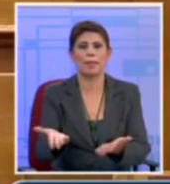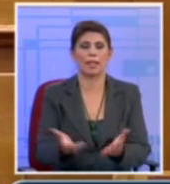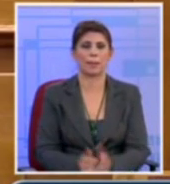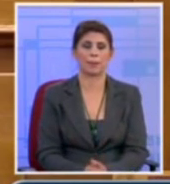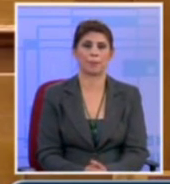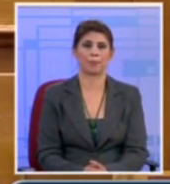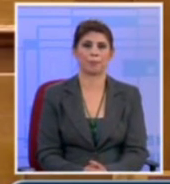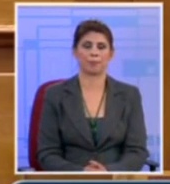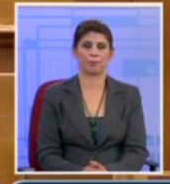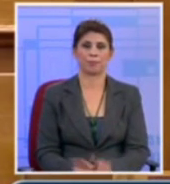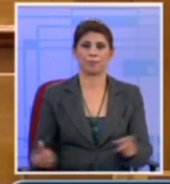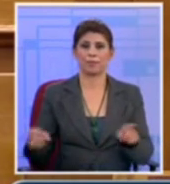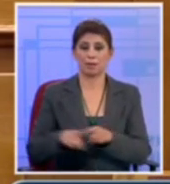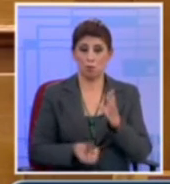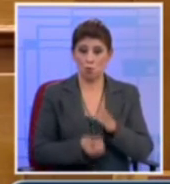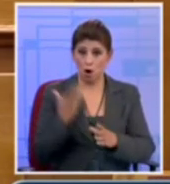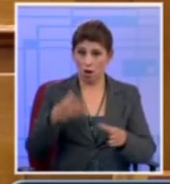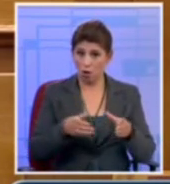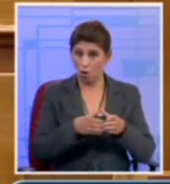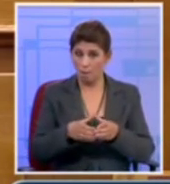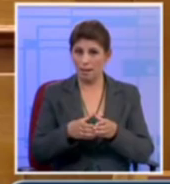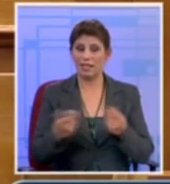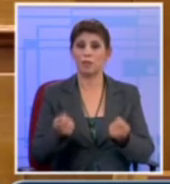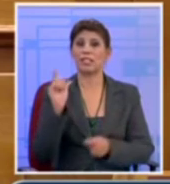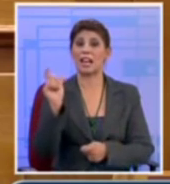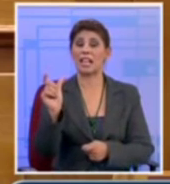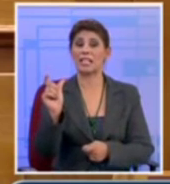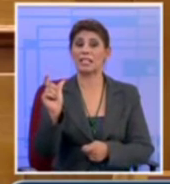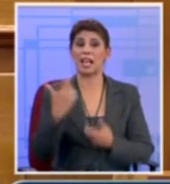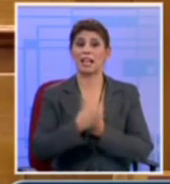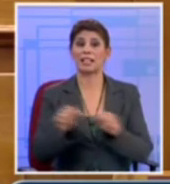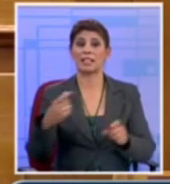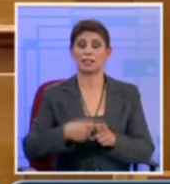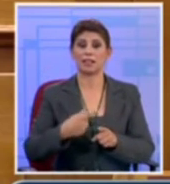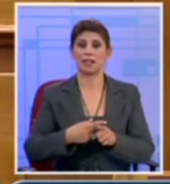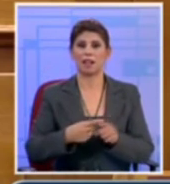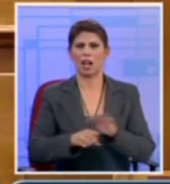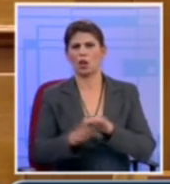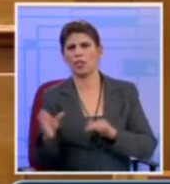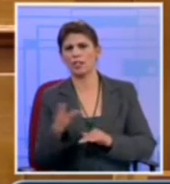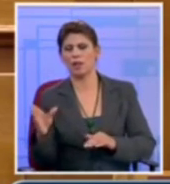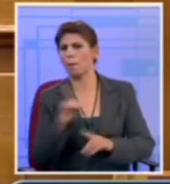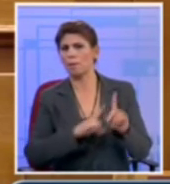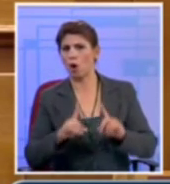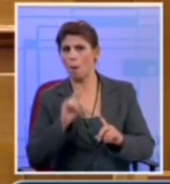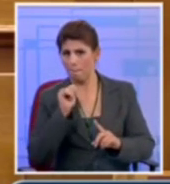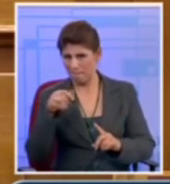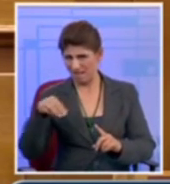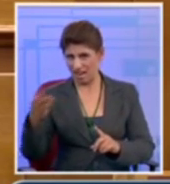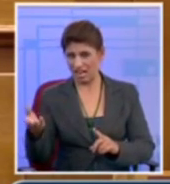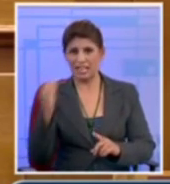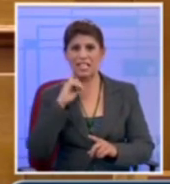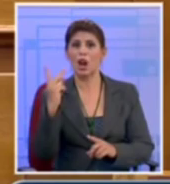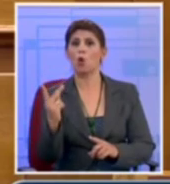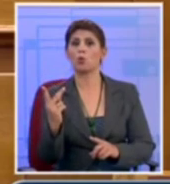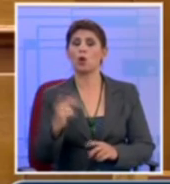να συμπλέετε ένα νέο κόμμα και μάλιστα χρησιμοποιείτε τη λέξη ότι η ανεξάρτητη έννοια είναι ακροδεξιά. Ποιος είναι ακροδεξιός? Ο κ. Μαυραγάνης είναι ακροδεξιός? Κυρία Κουντουρά